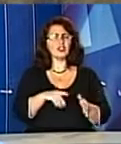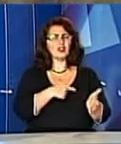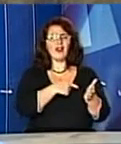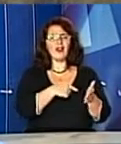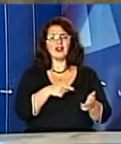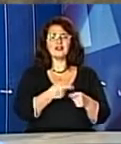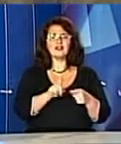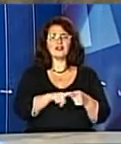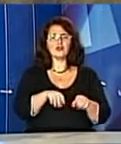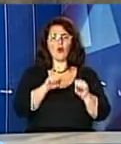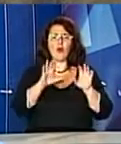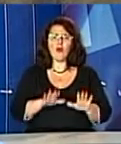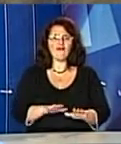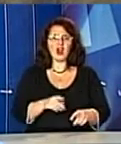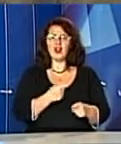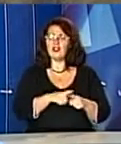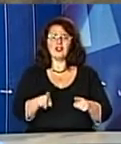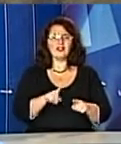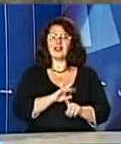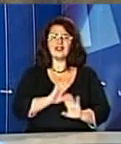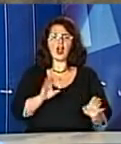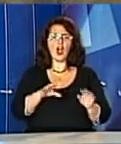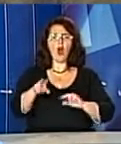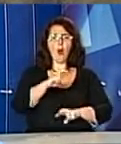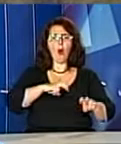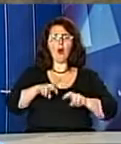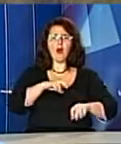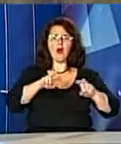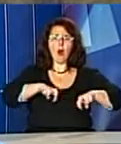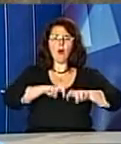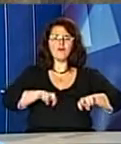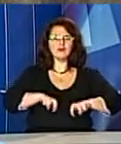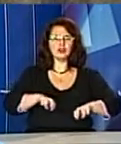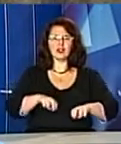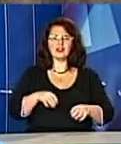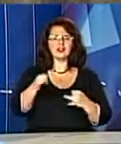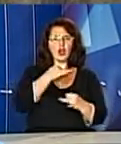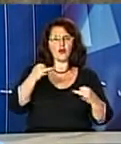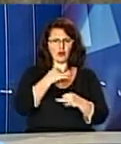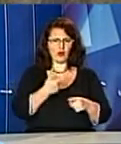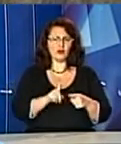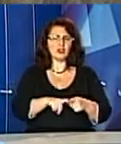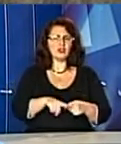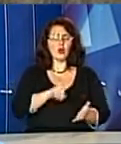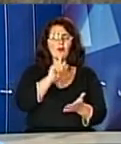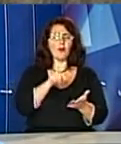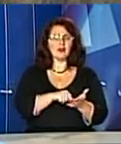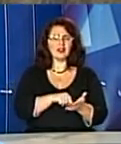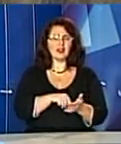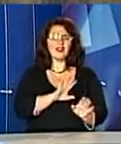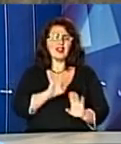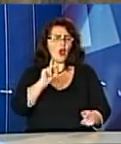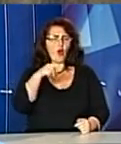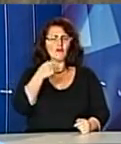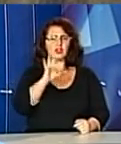цю ухвалу і відповідно також проводити відповідну роз'яснювальну роботу з мешканцями. Зараз навіть при цьому питанні не йшла мова